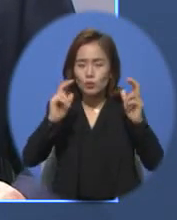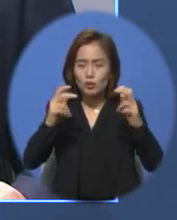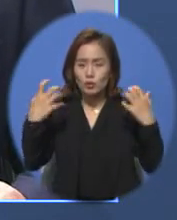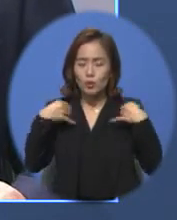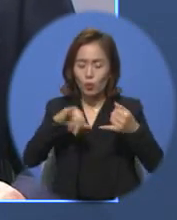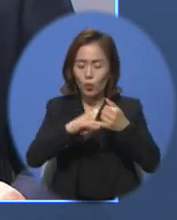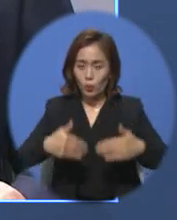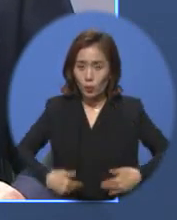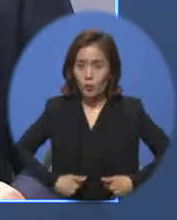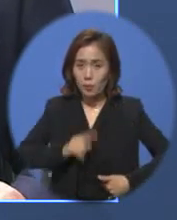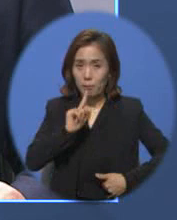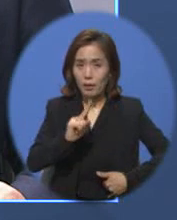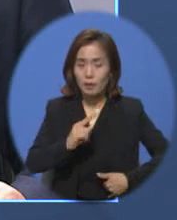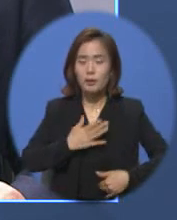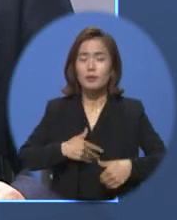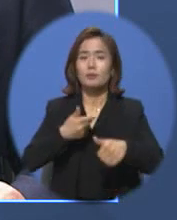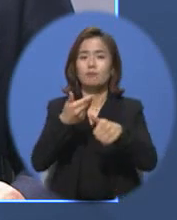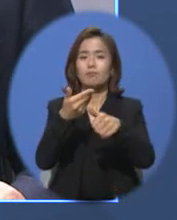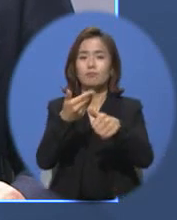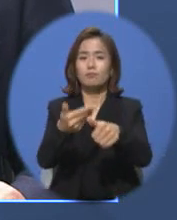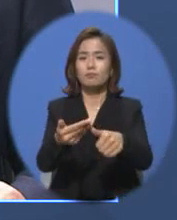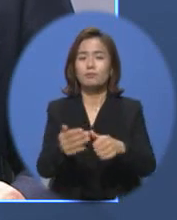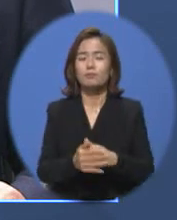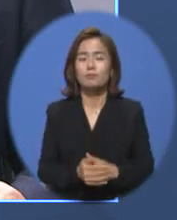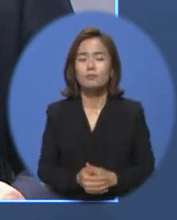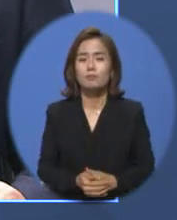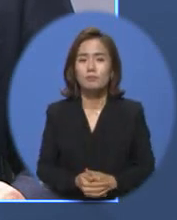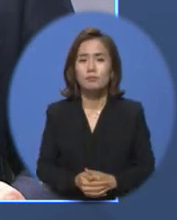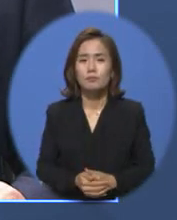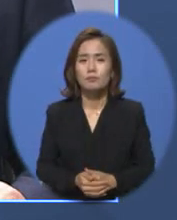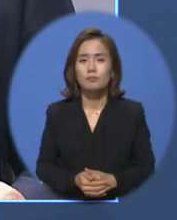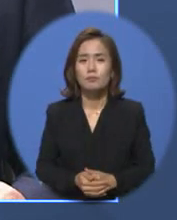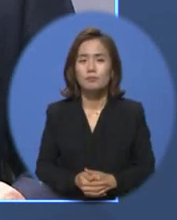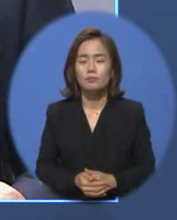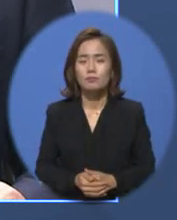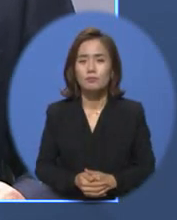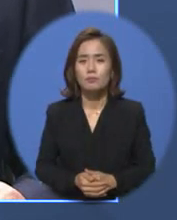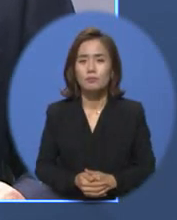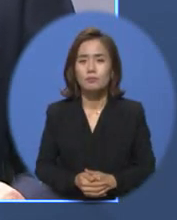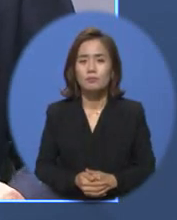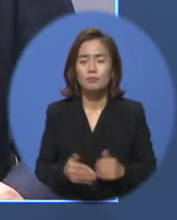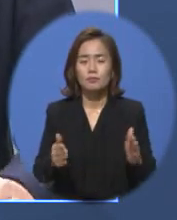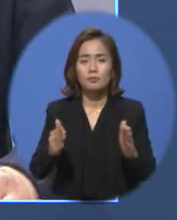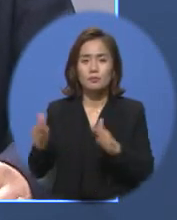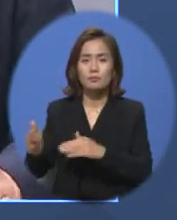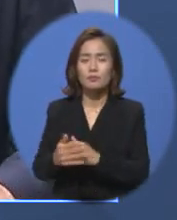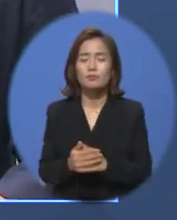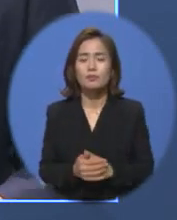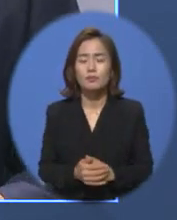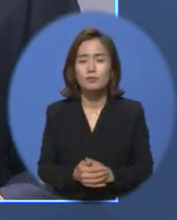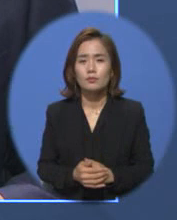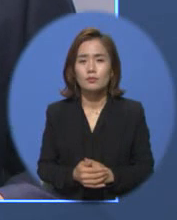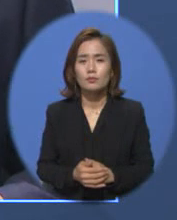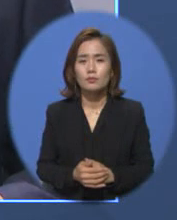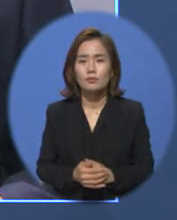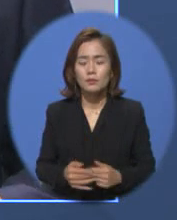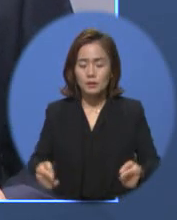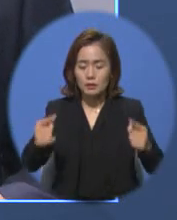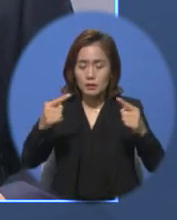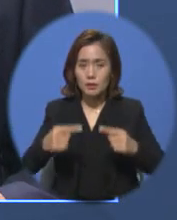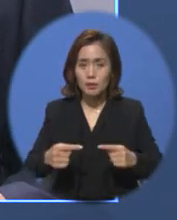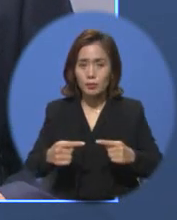CIO가 이러한문제를조사하는데절대적으로필요하다고거듭강조한영상들을시청해주시기바랍니다.꼭 시청해주세요.예.저는참여민주주의를위한